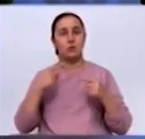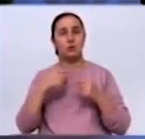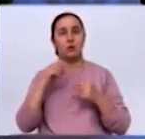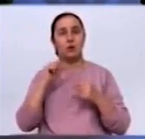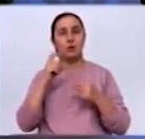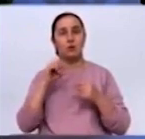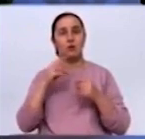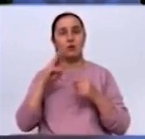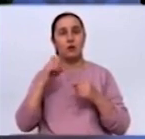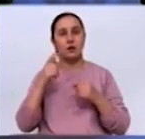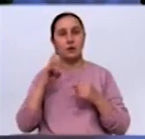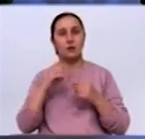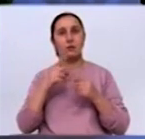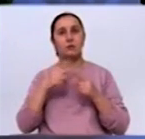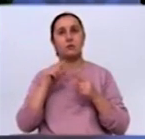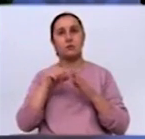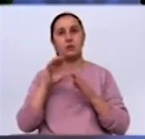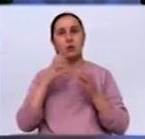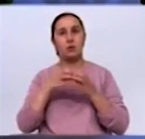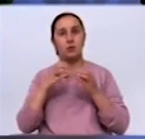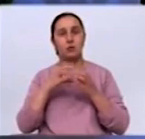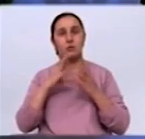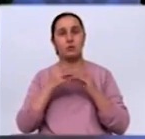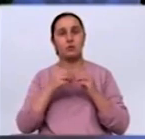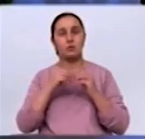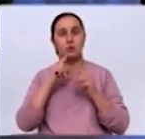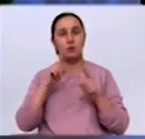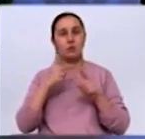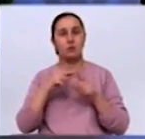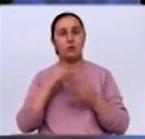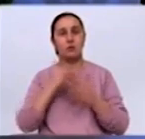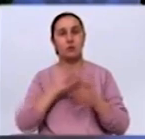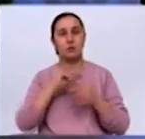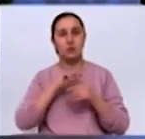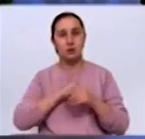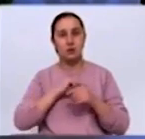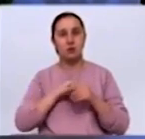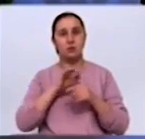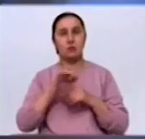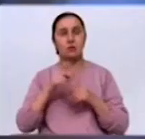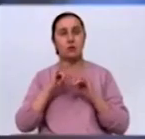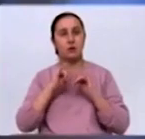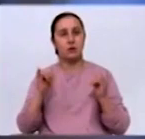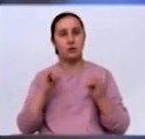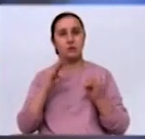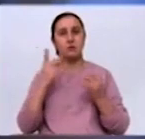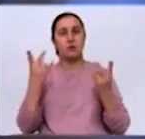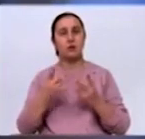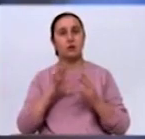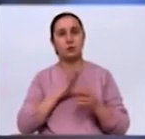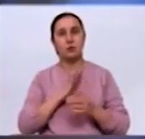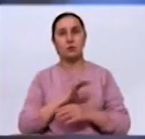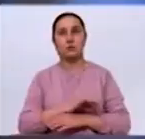axborot texnologiyalari sohasidagi kompaniyalar tomonidan zamonaviy dasturlar ishlab chiqish, yaratish kerak